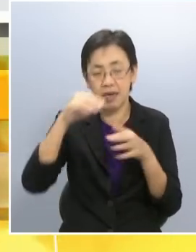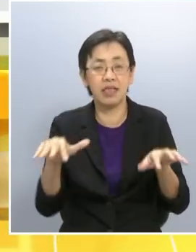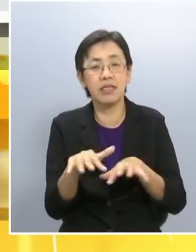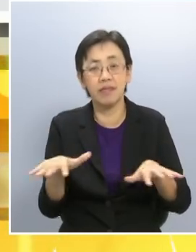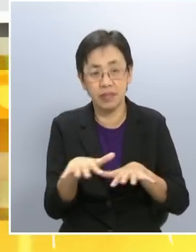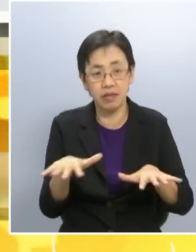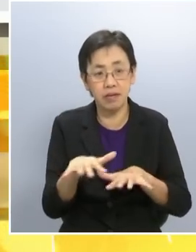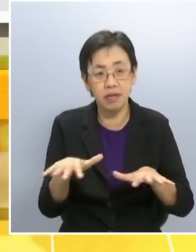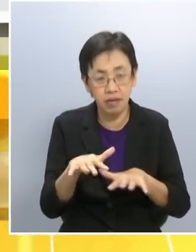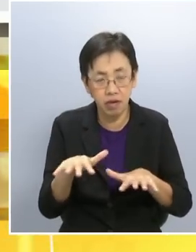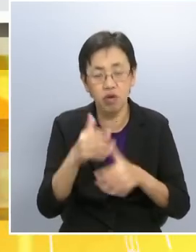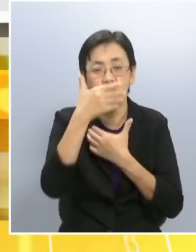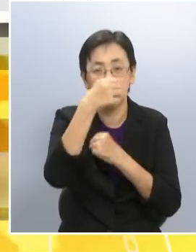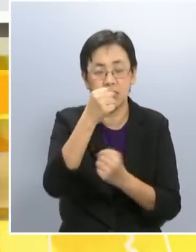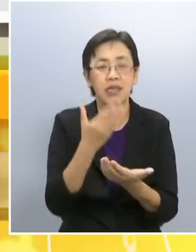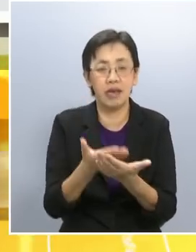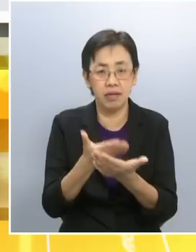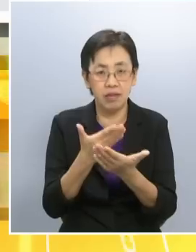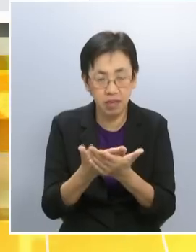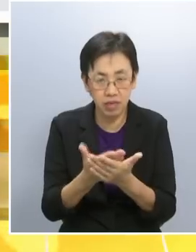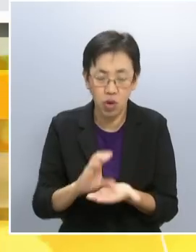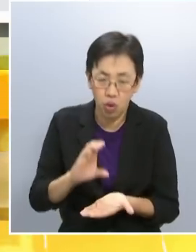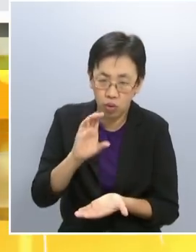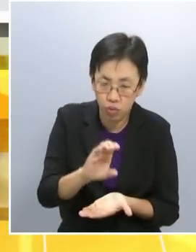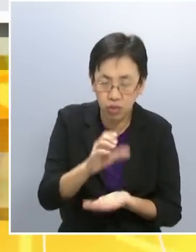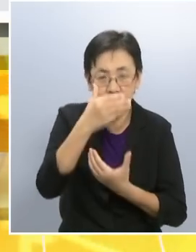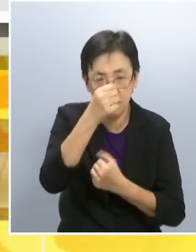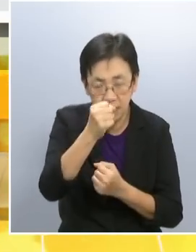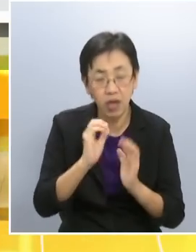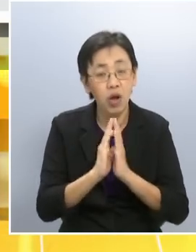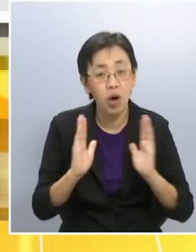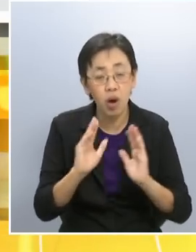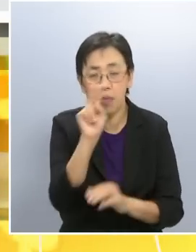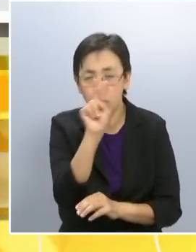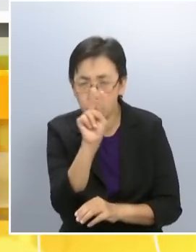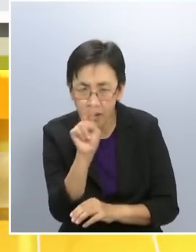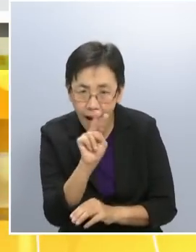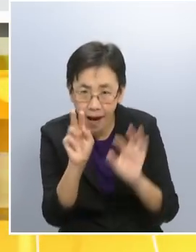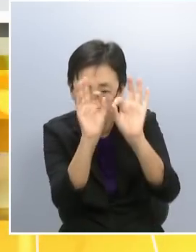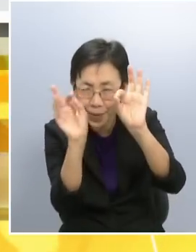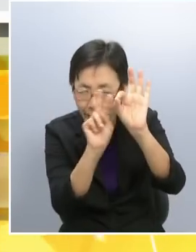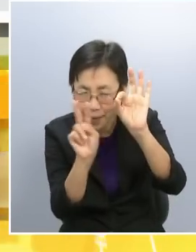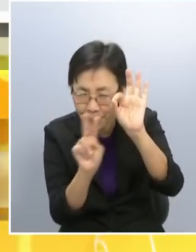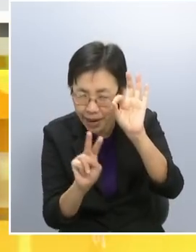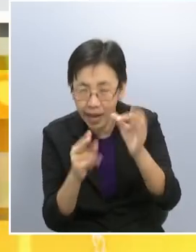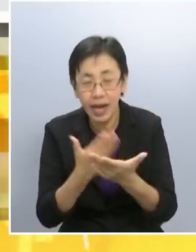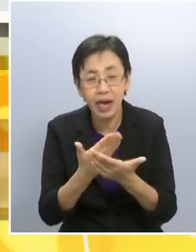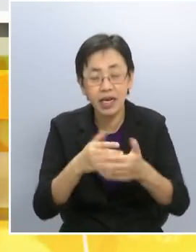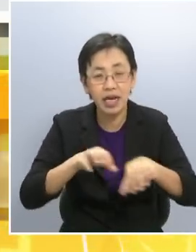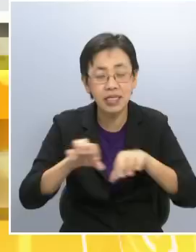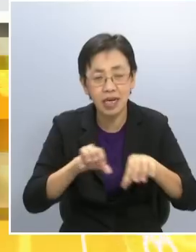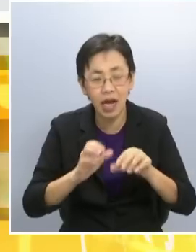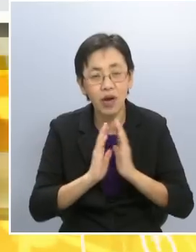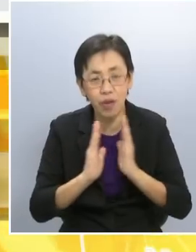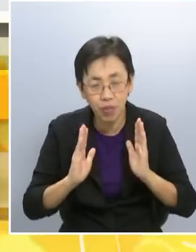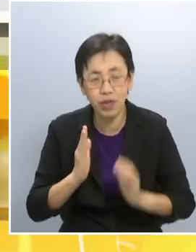นึงที่มีความสนใจด้านการเงินและการลงทุนต้องขอบคุณผู้อ่านทุกท่านที่อ่านเรื่องราวการจัดการการเงินของผมขุน